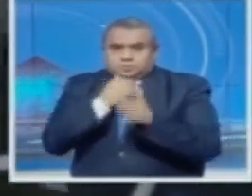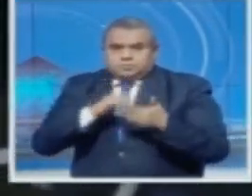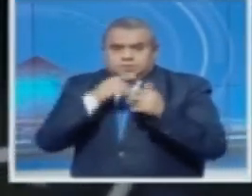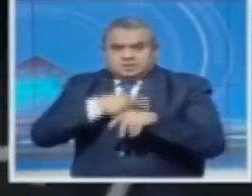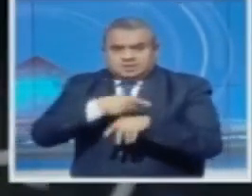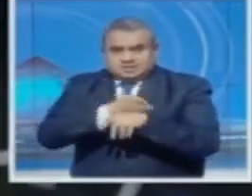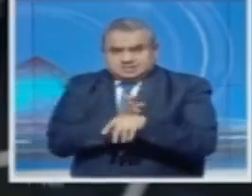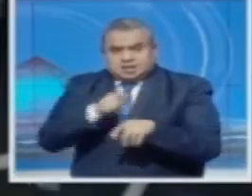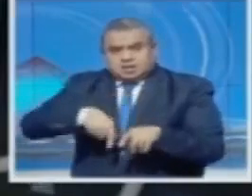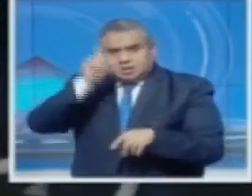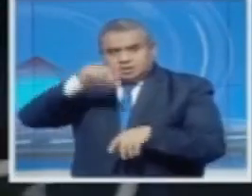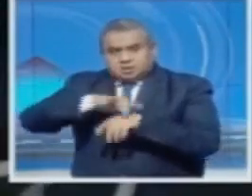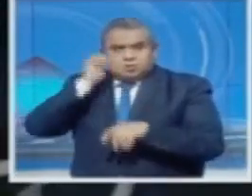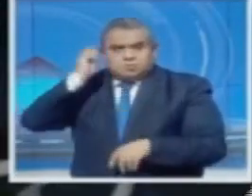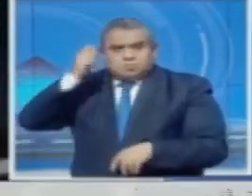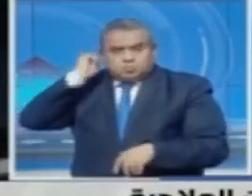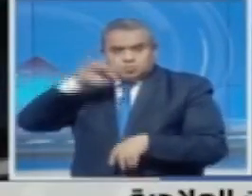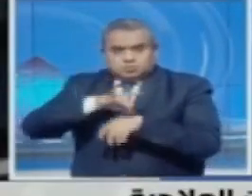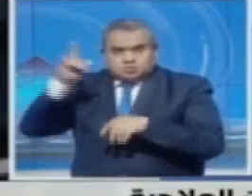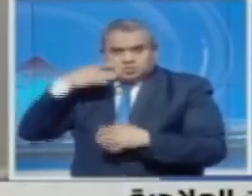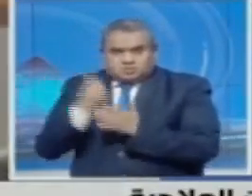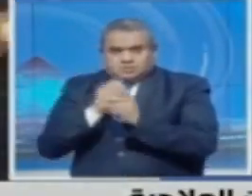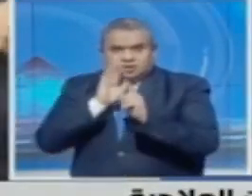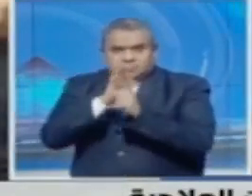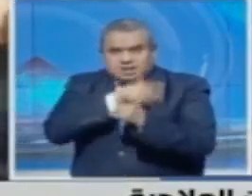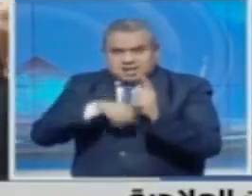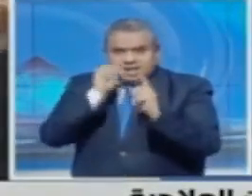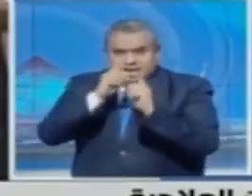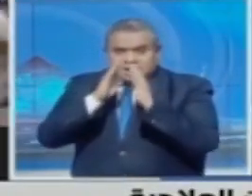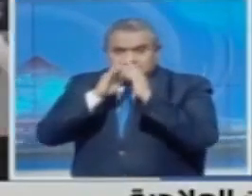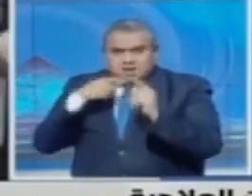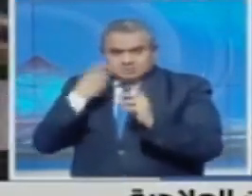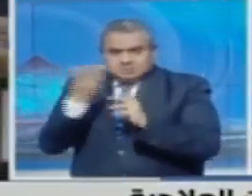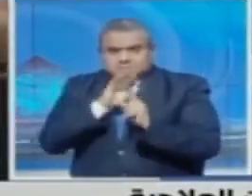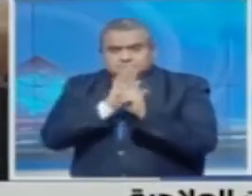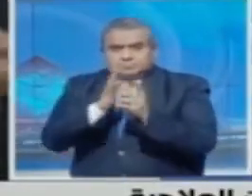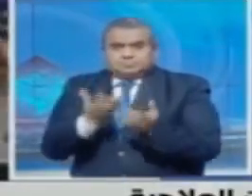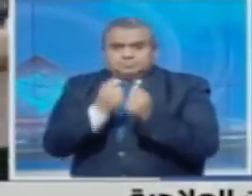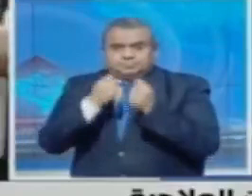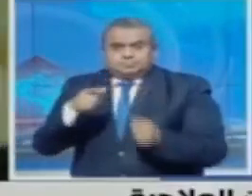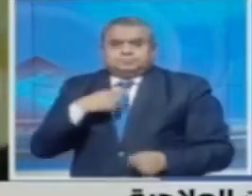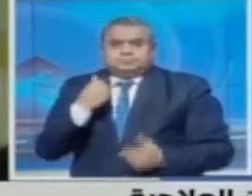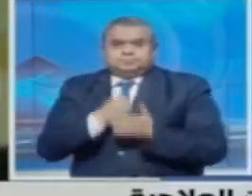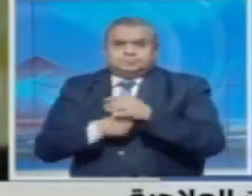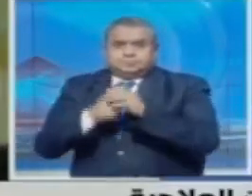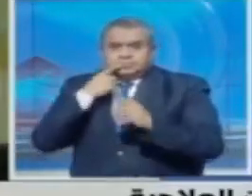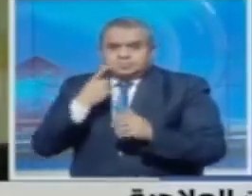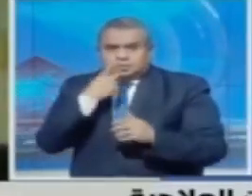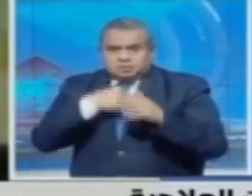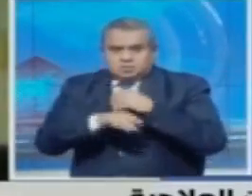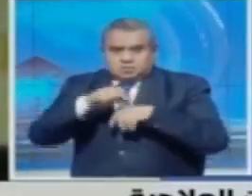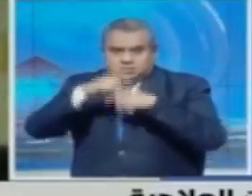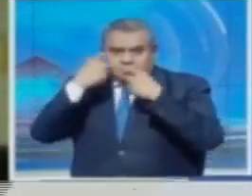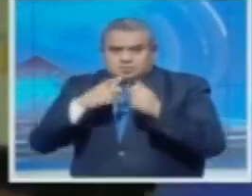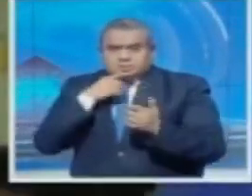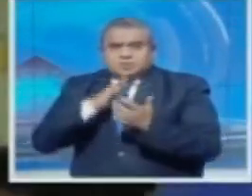الساعة بالمستشفيات السعودية لضيوف الرحمن ومنهم الحجاج المصريين. عندنا 4 حالات معجوزة في المستشفى غير